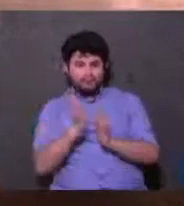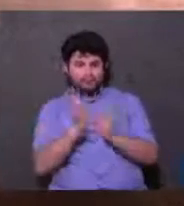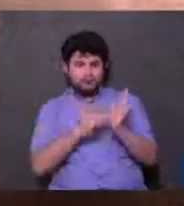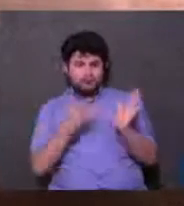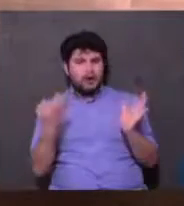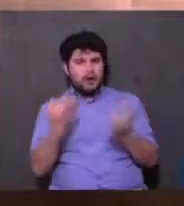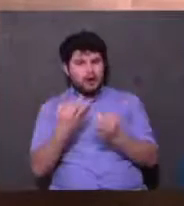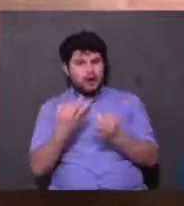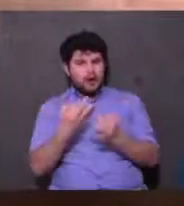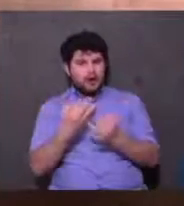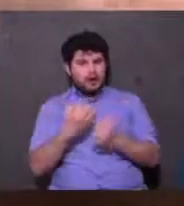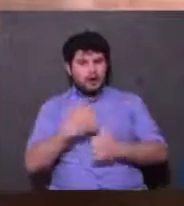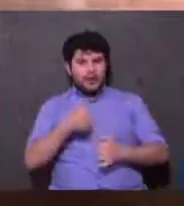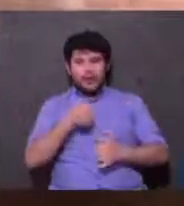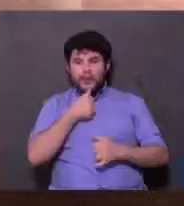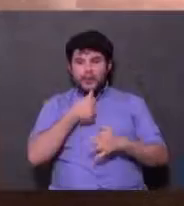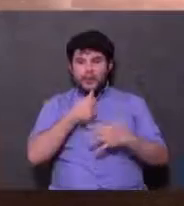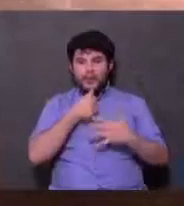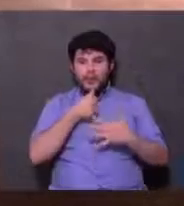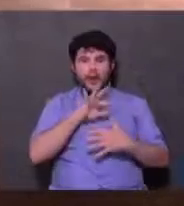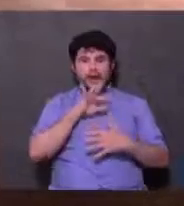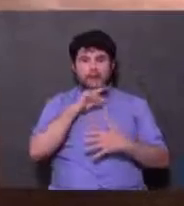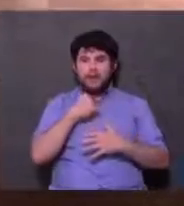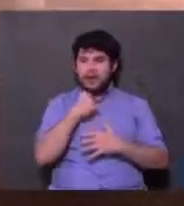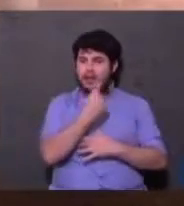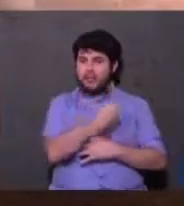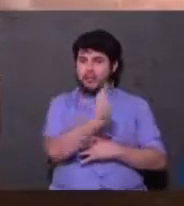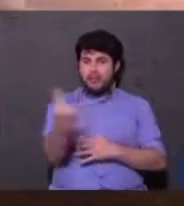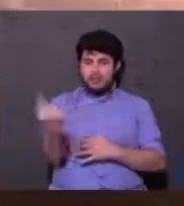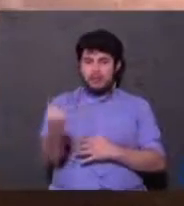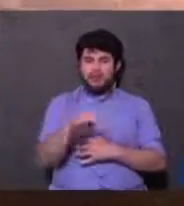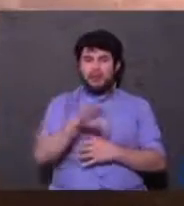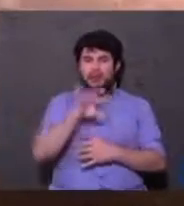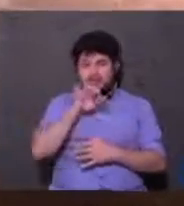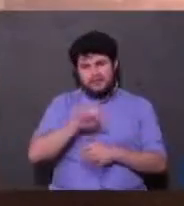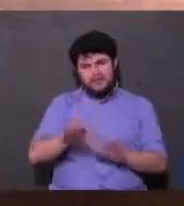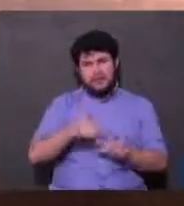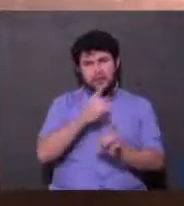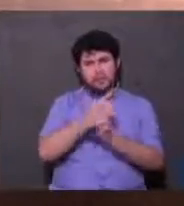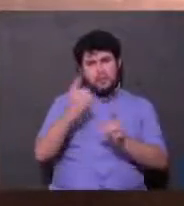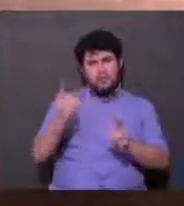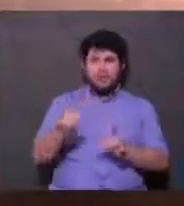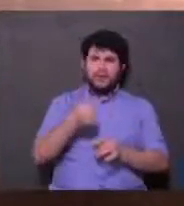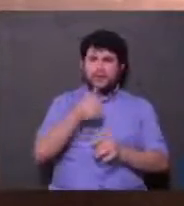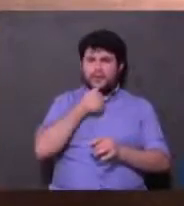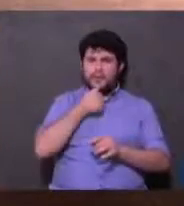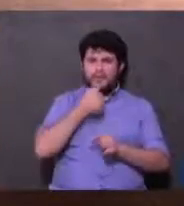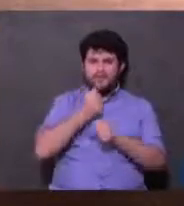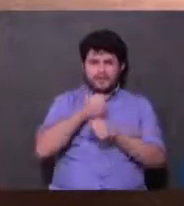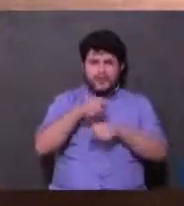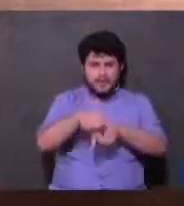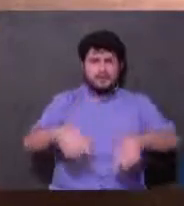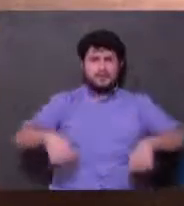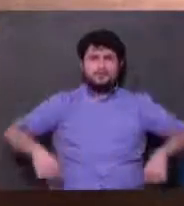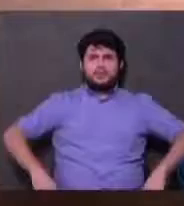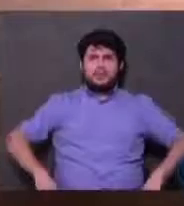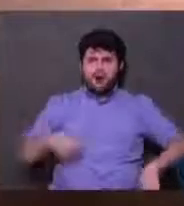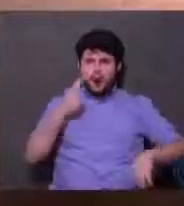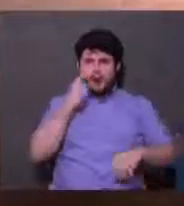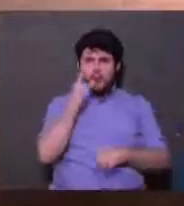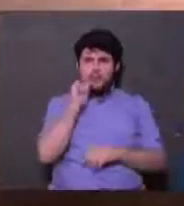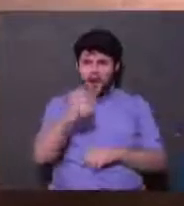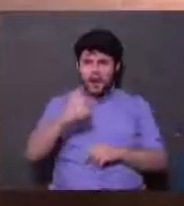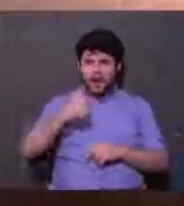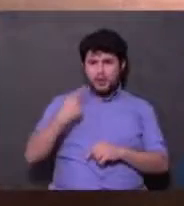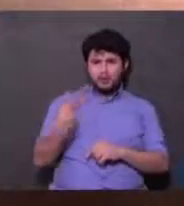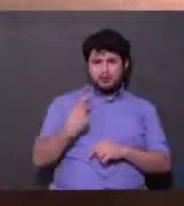i umysłu i odpowiedziami. Na ten widok zdziwili się bardzo, a jego matka rzekła do niego: